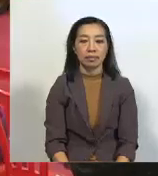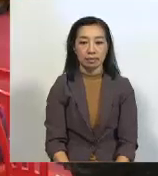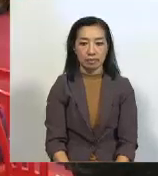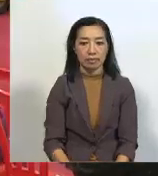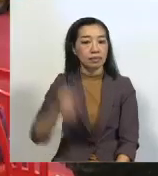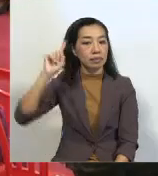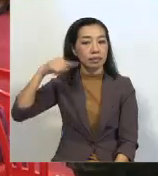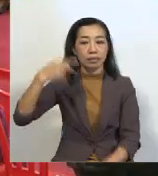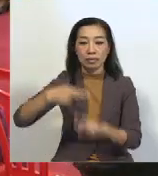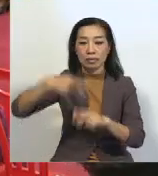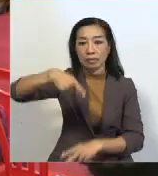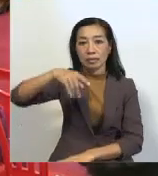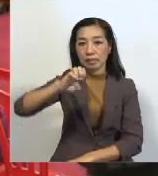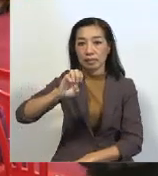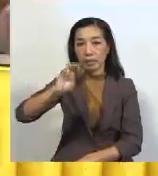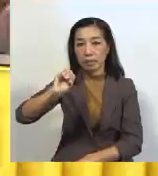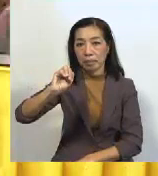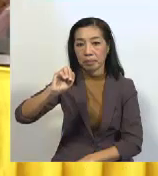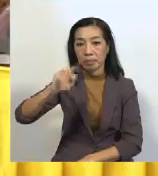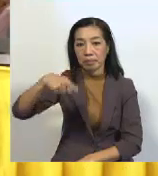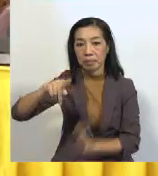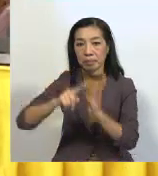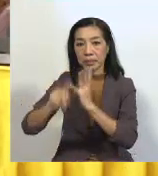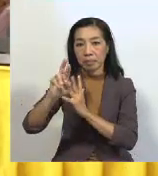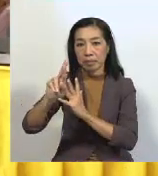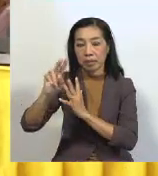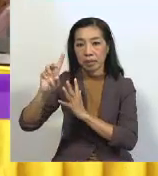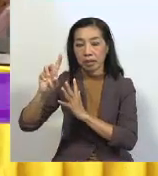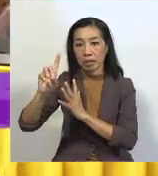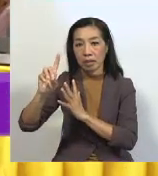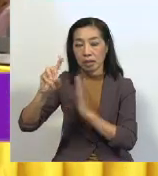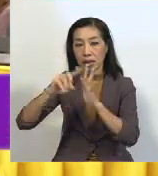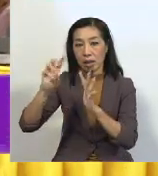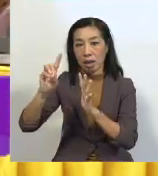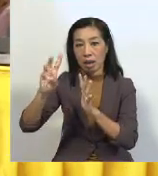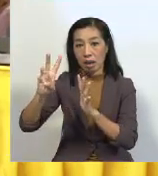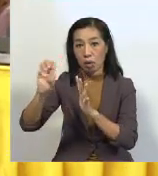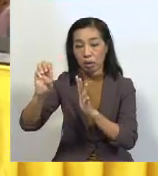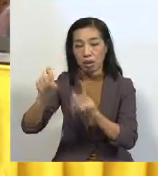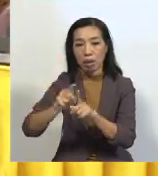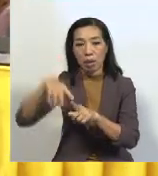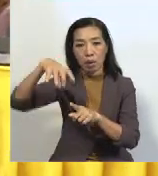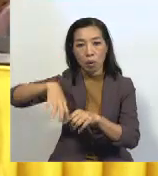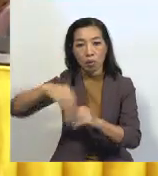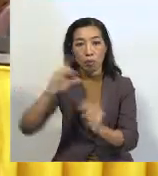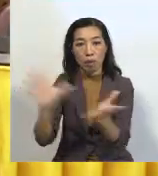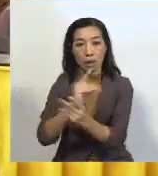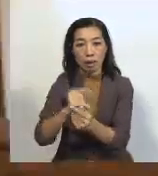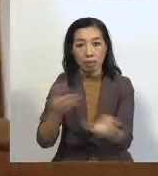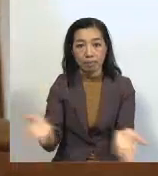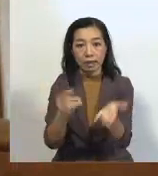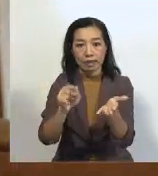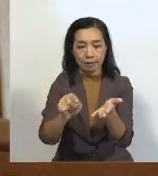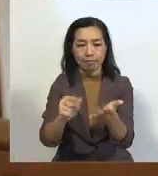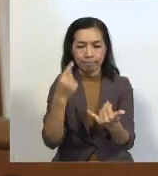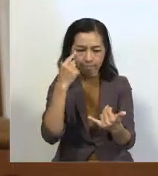โดยนางพิมพ์มรวีวัฒนวรางกูลที่ปรึกษากรมส่งเสริมวัฒนธรรมท่านบอกว่าได้ขึ้นทะเบียนมรดกโล